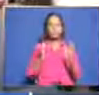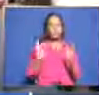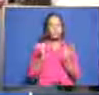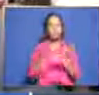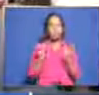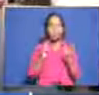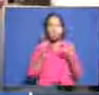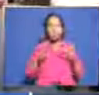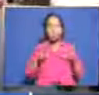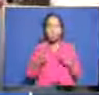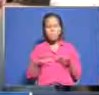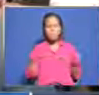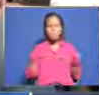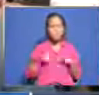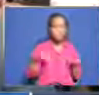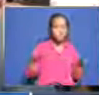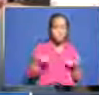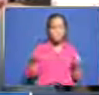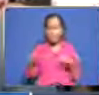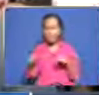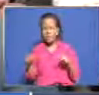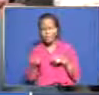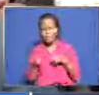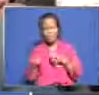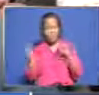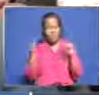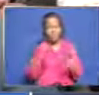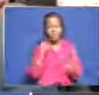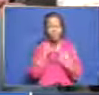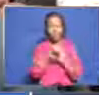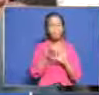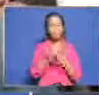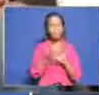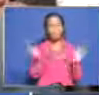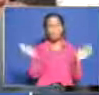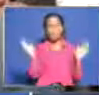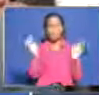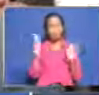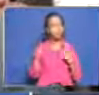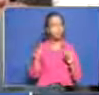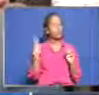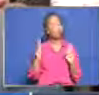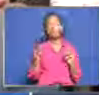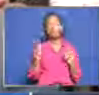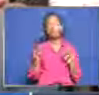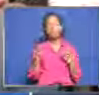na mkaaji wa pale Kabete akose